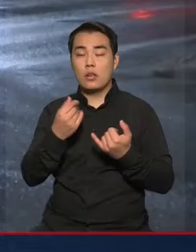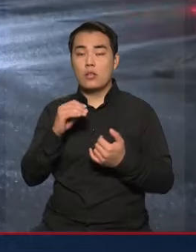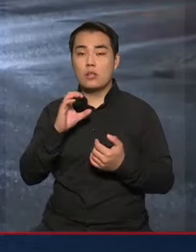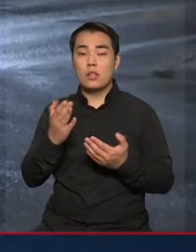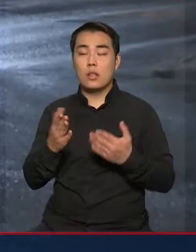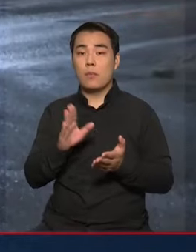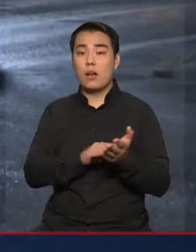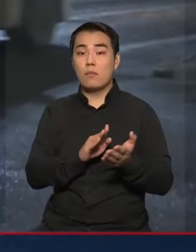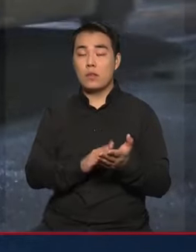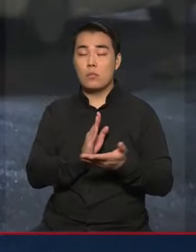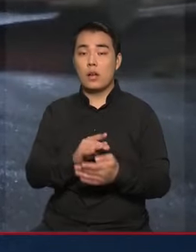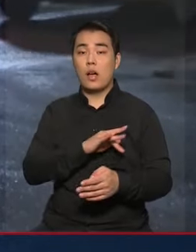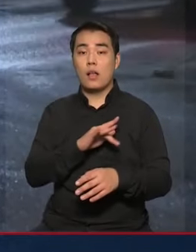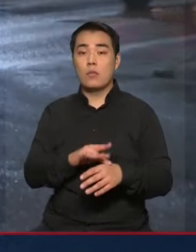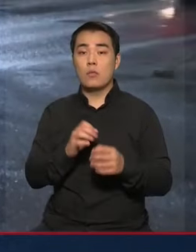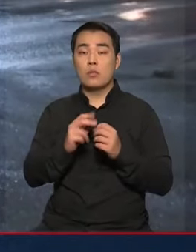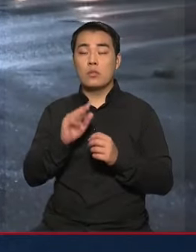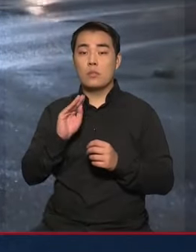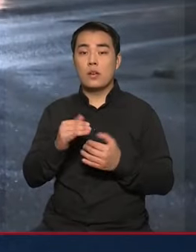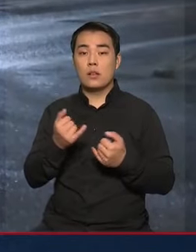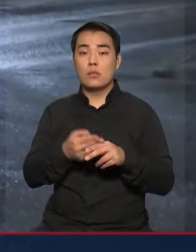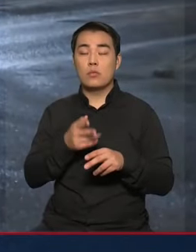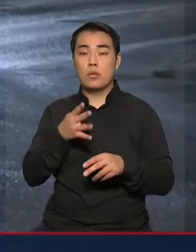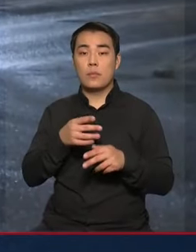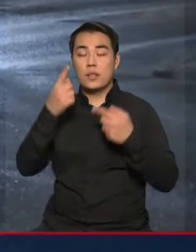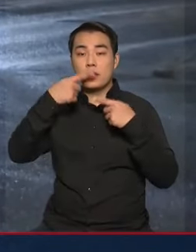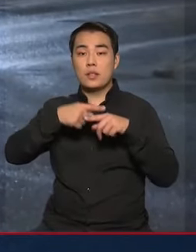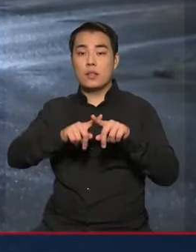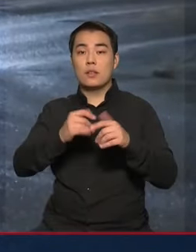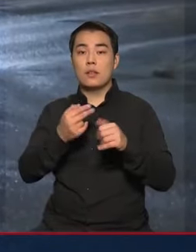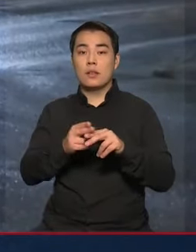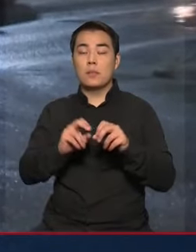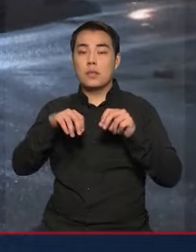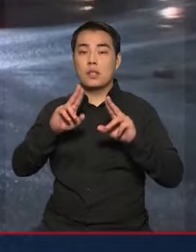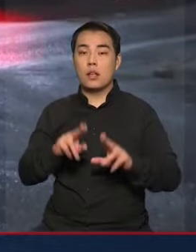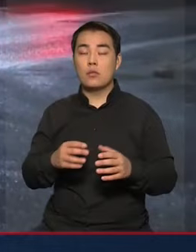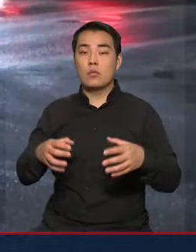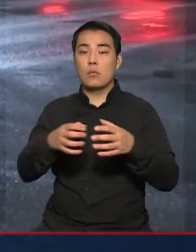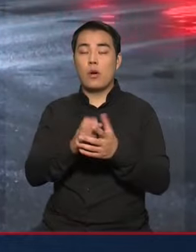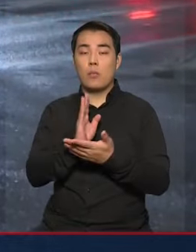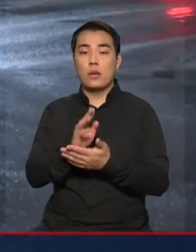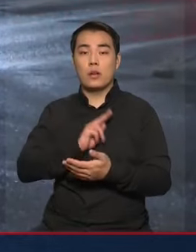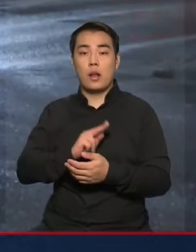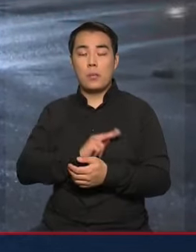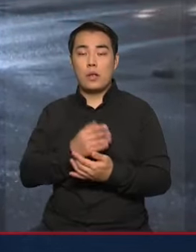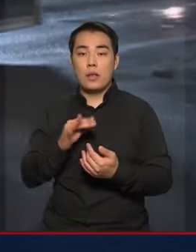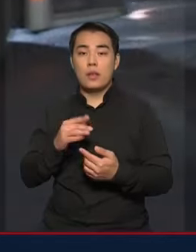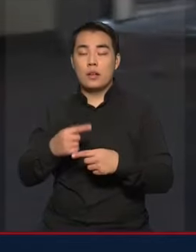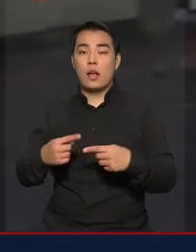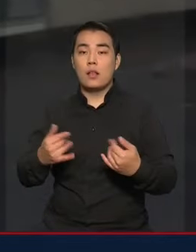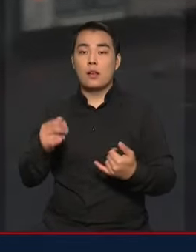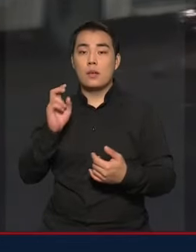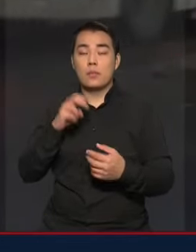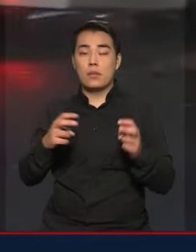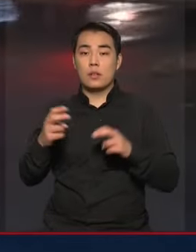қайталана қалса, қалада 13 мың маманнан және 4 мыңға жуық техникадан тұратын арнайы топ жұмыс істейтін болады. Сонымен қатар басқа аймақтардан